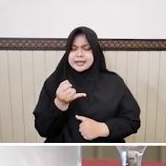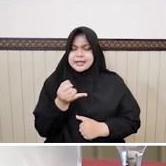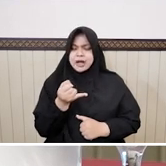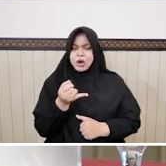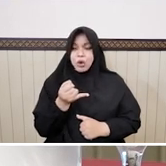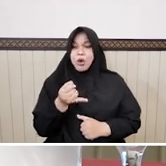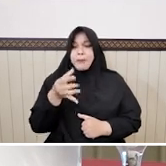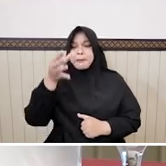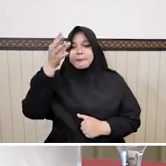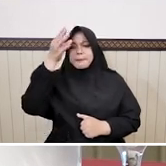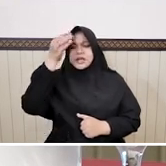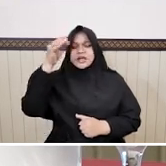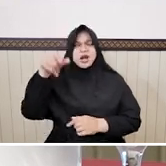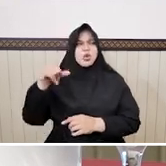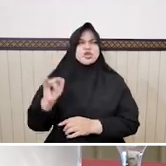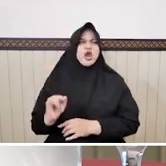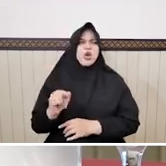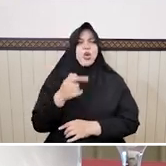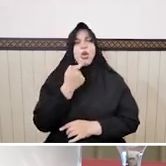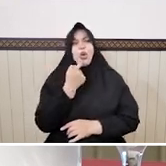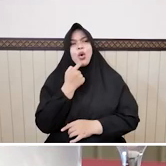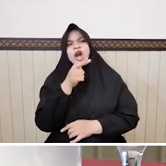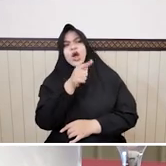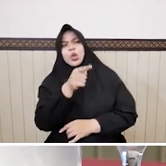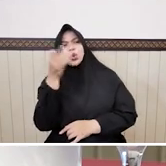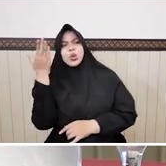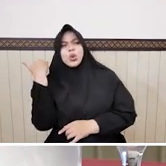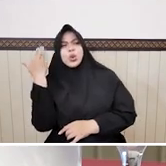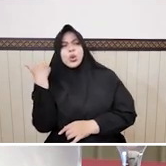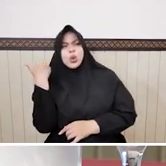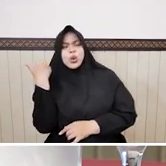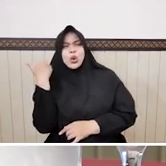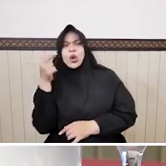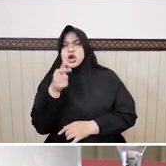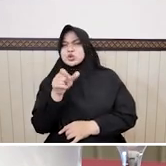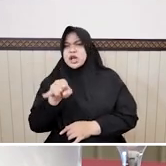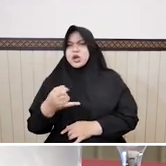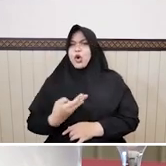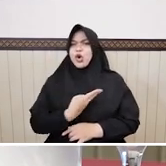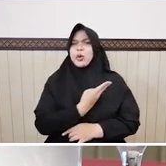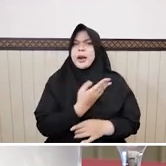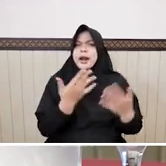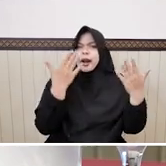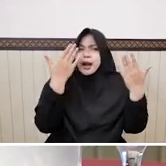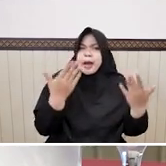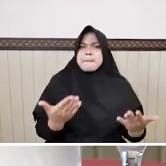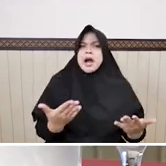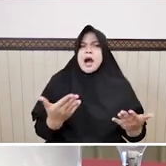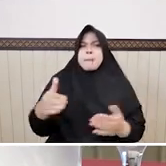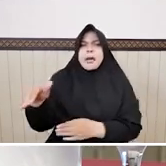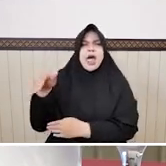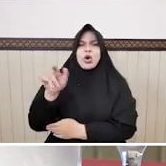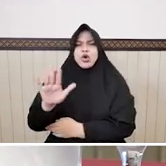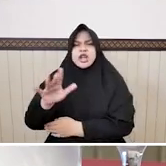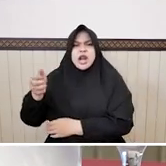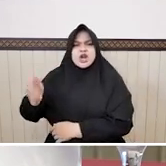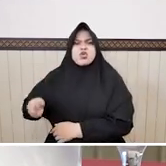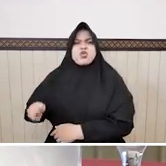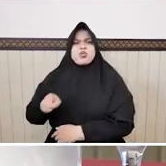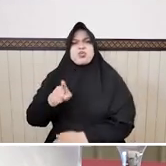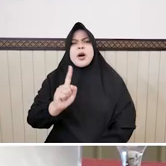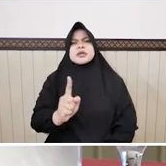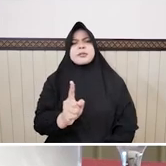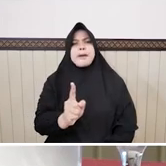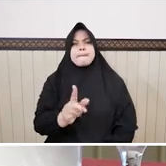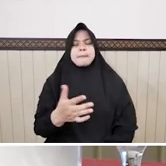pembelajar yang tidak baik ketika kemudian Oh itu kan dulu jadi korban Kenapa kemudian pelakunya juga tidak dihukum misalnya